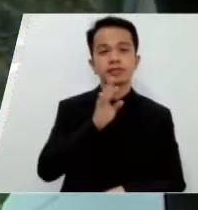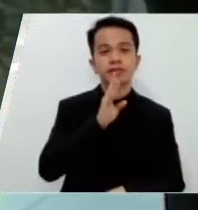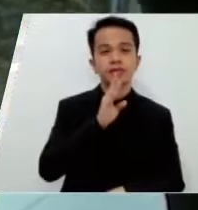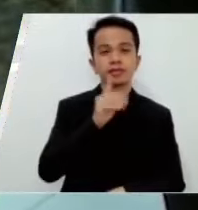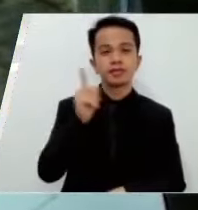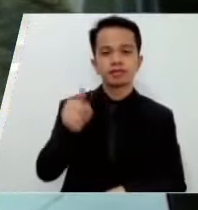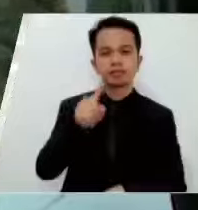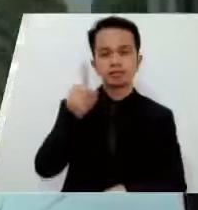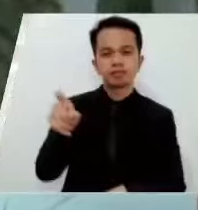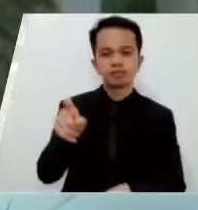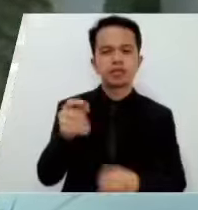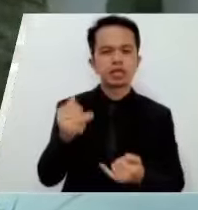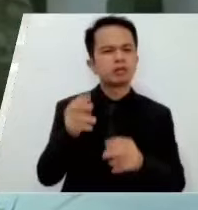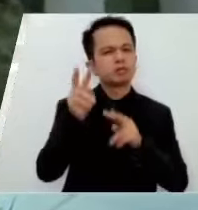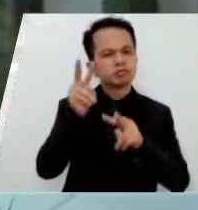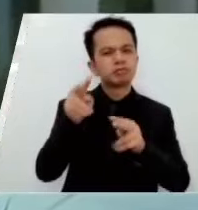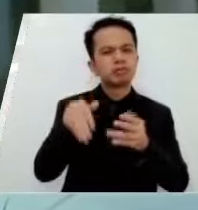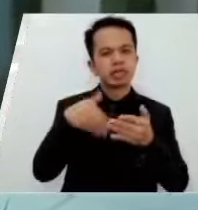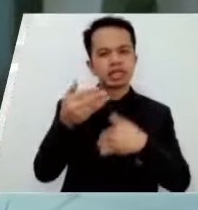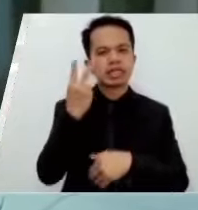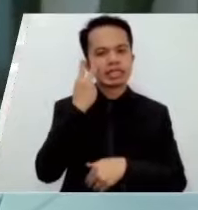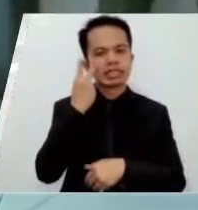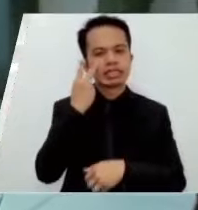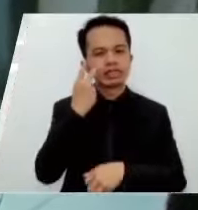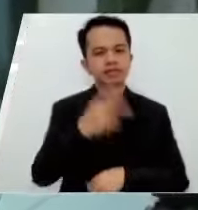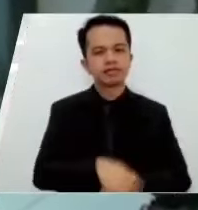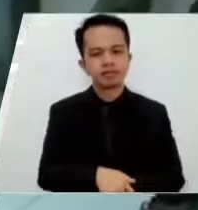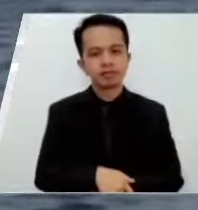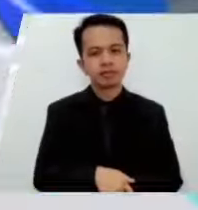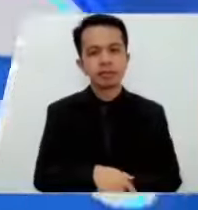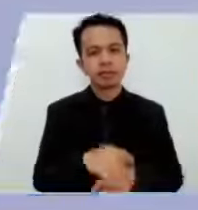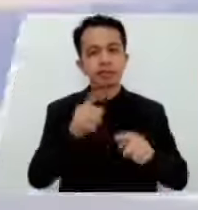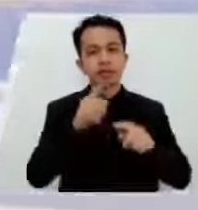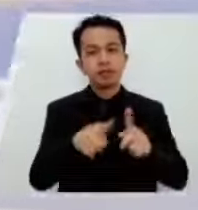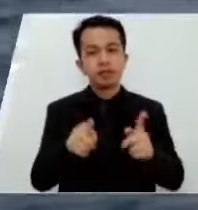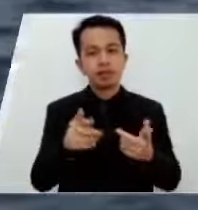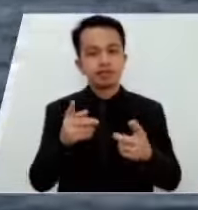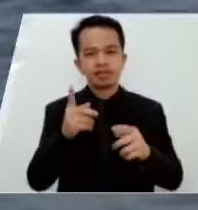Abangan ang susunod na kabanata. No, we cannot divulge.